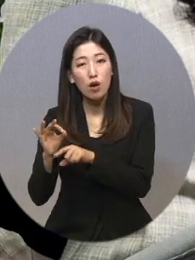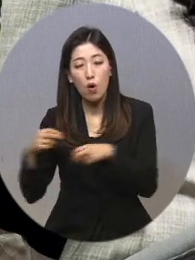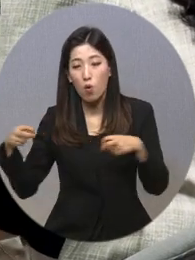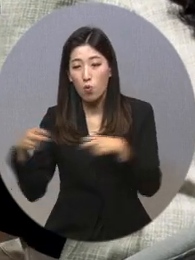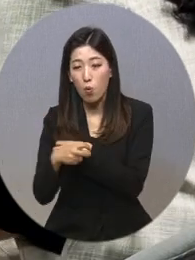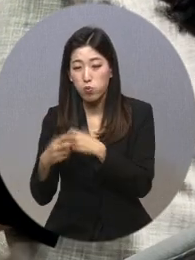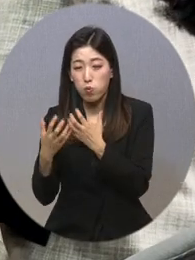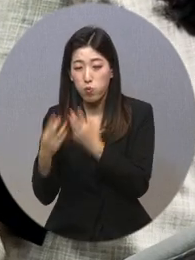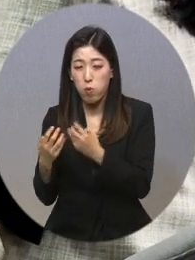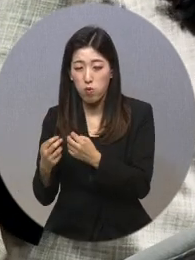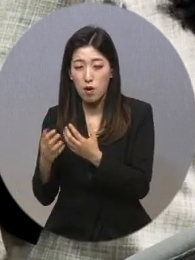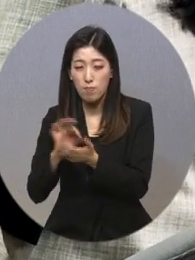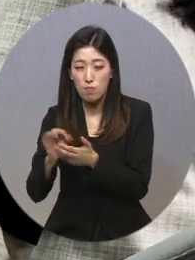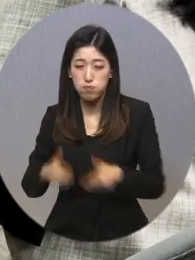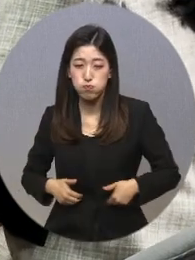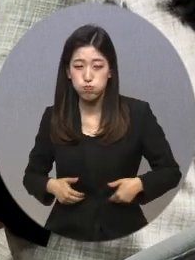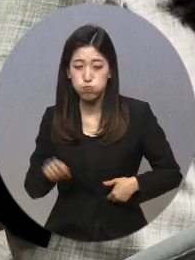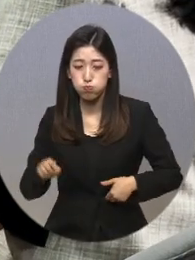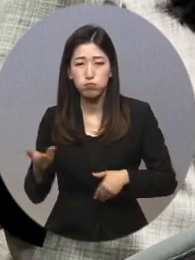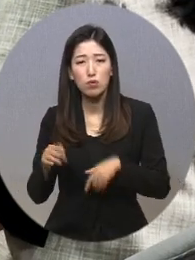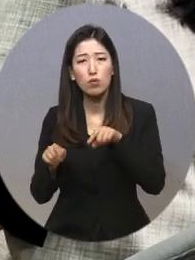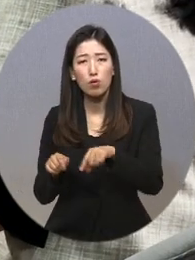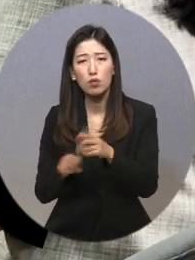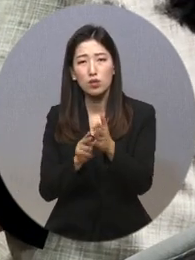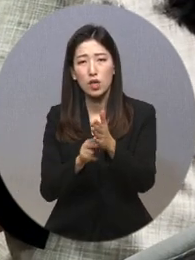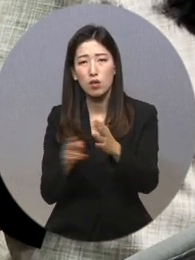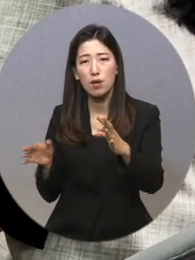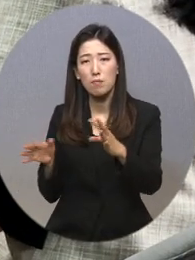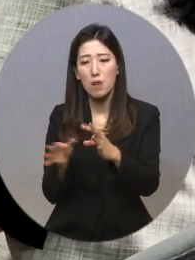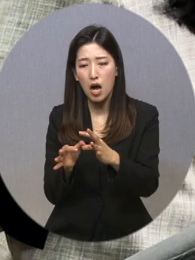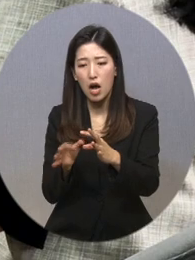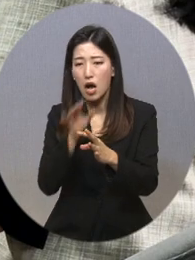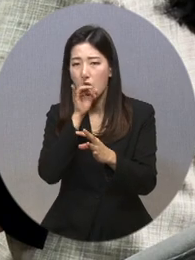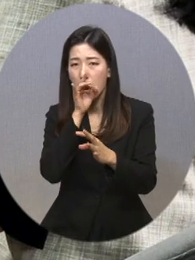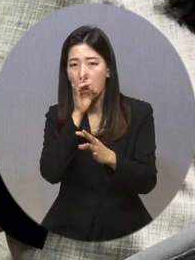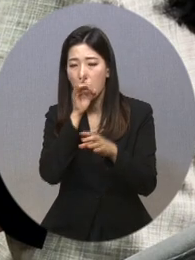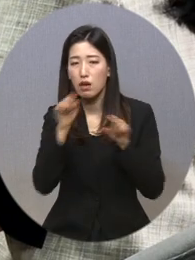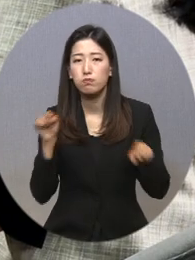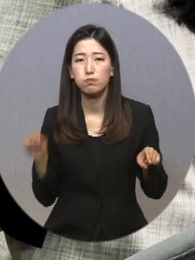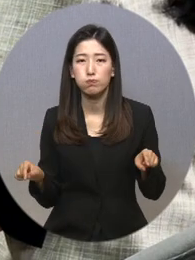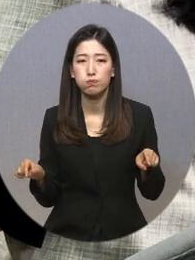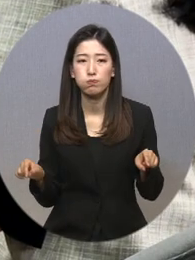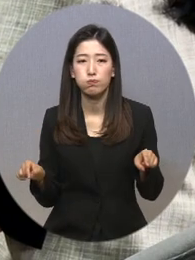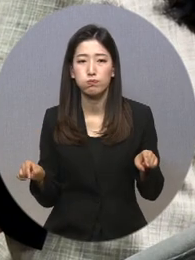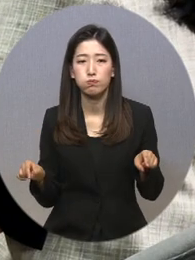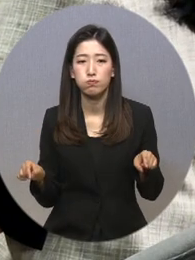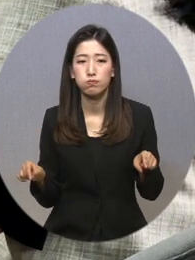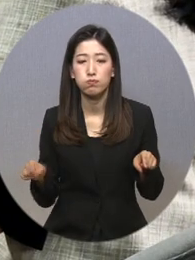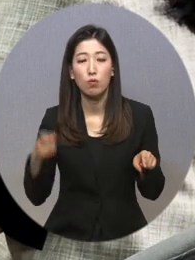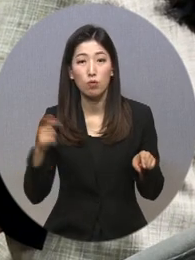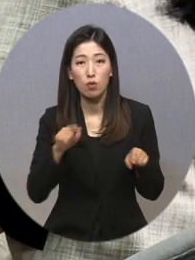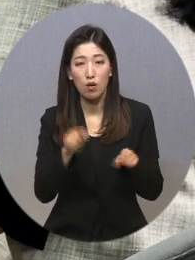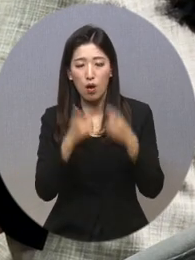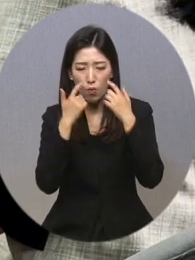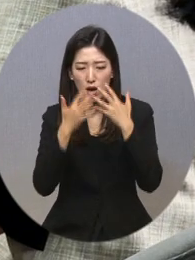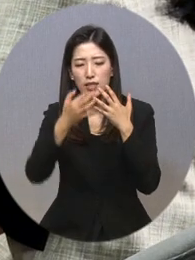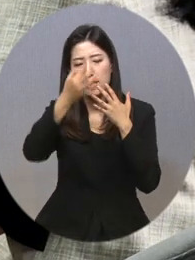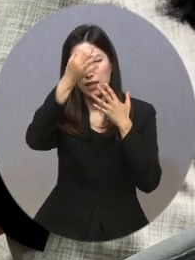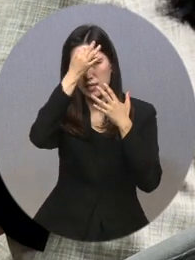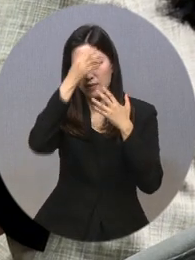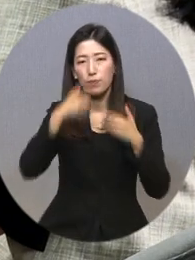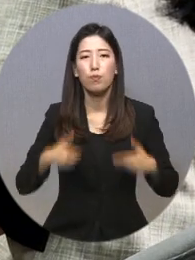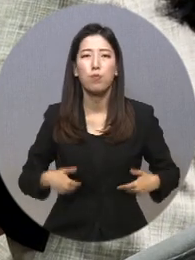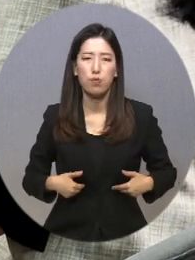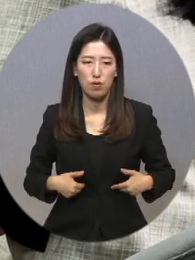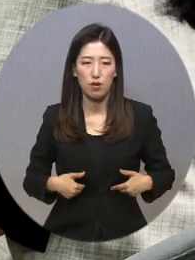교통 수요가 있으면서도 연결되지 못하고 있다라고 하는 점, 또 경전철이 제대로 기능하기 위해서는